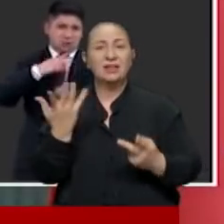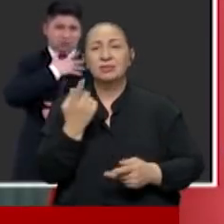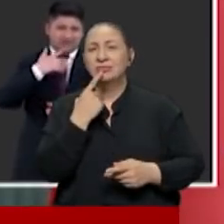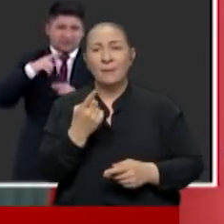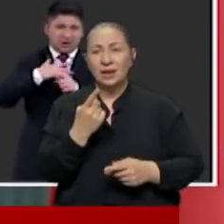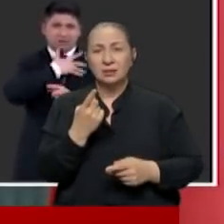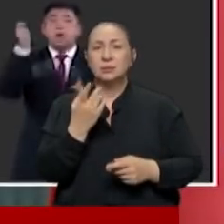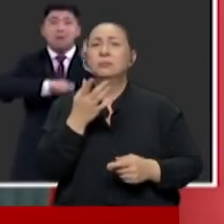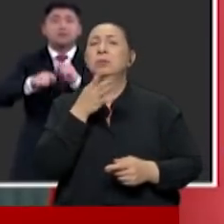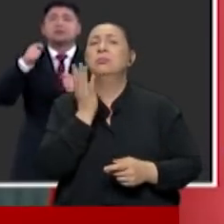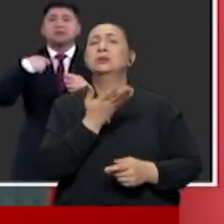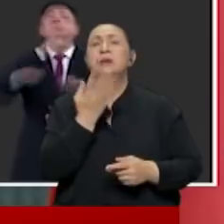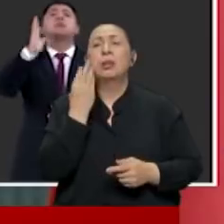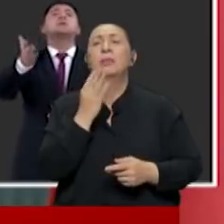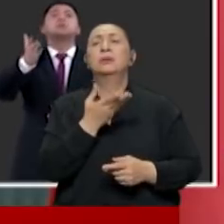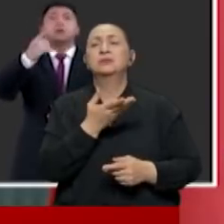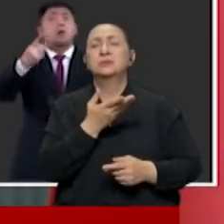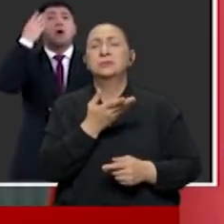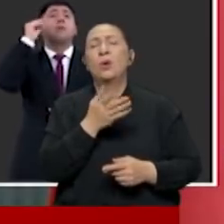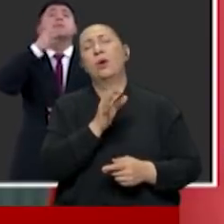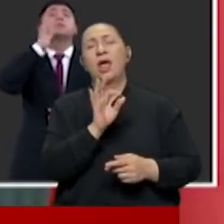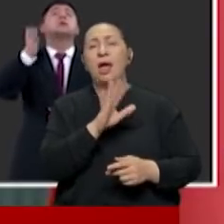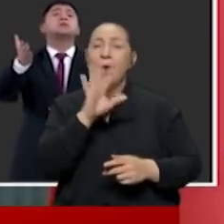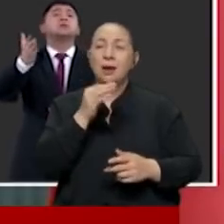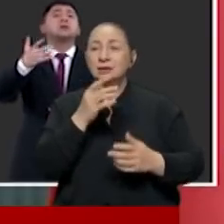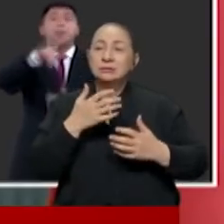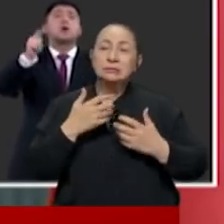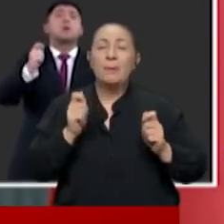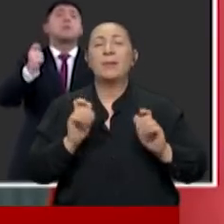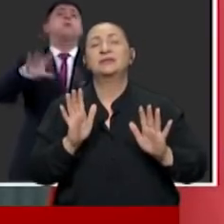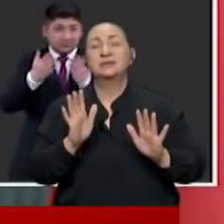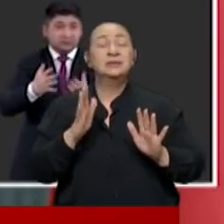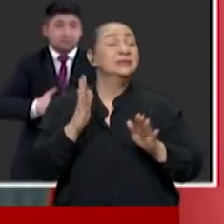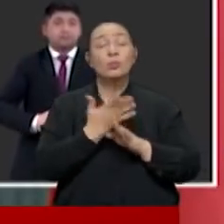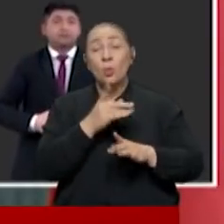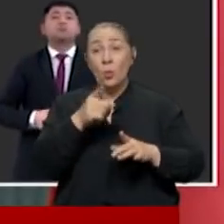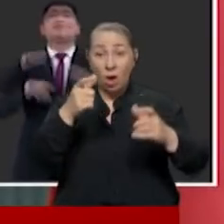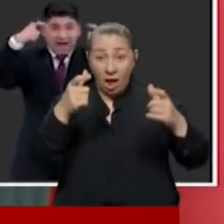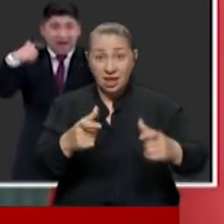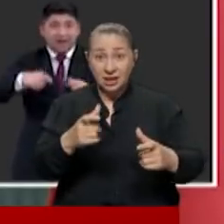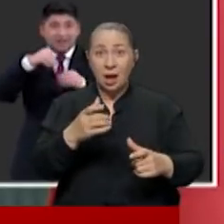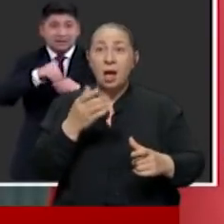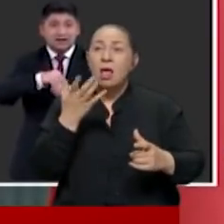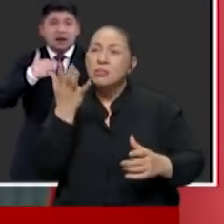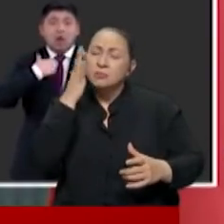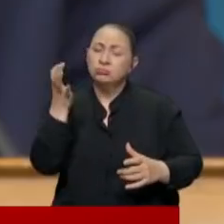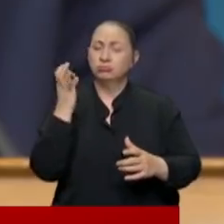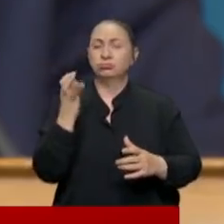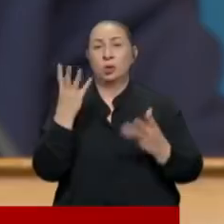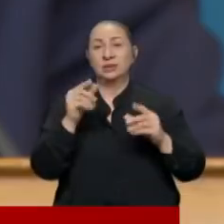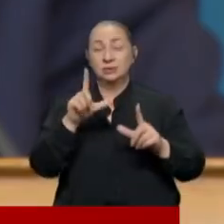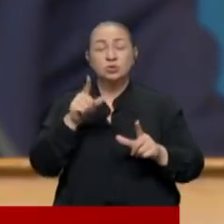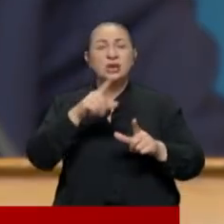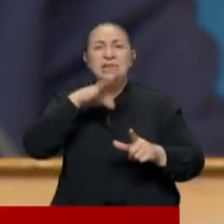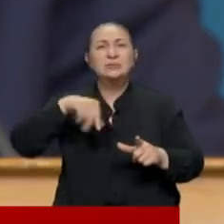demektir inanın bilmez anlamaz böyle her yiğidin kârı değil bunun için bu alanda mürekkep yalamak lazım